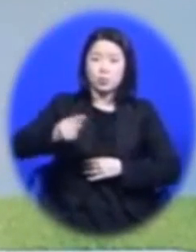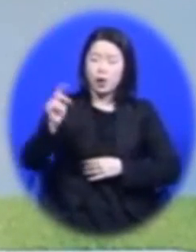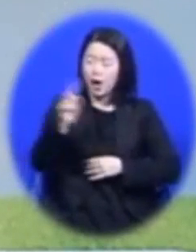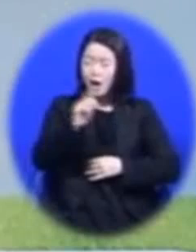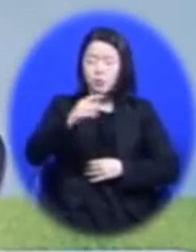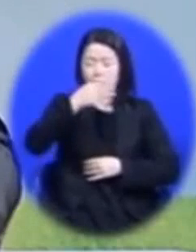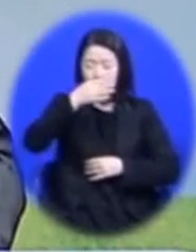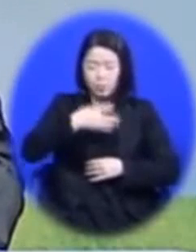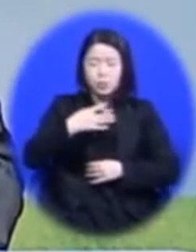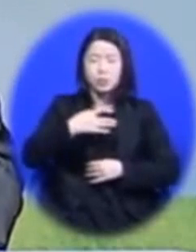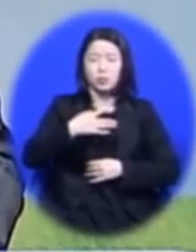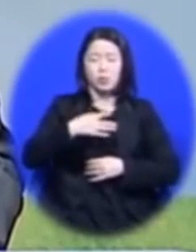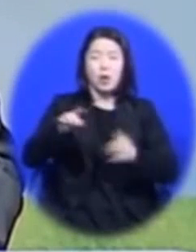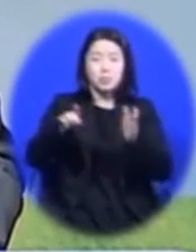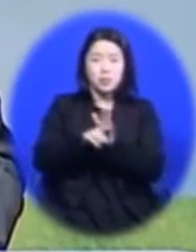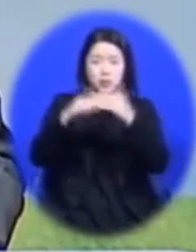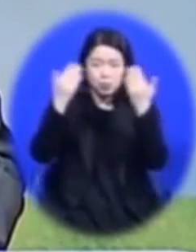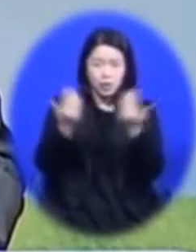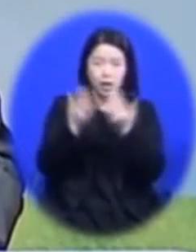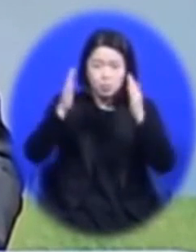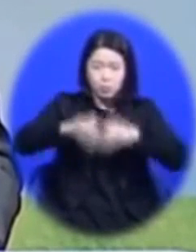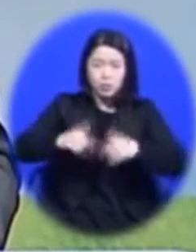힘들고 믿음이 다 무너진 것 같아도,